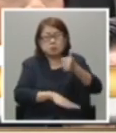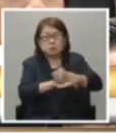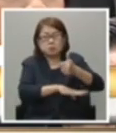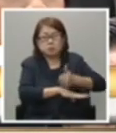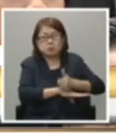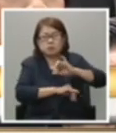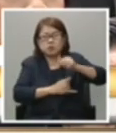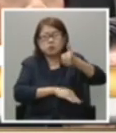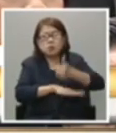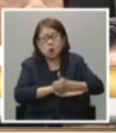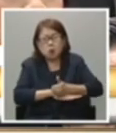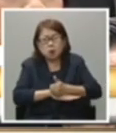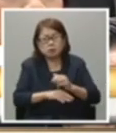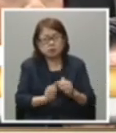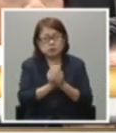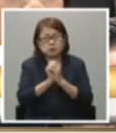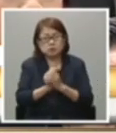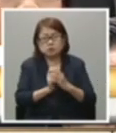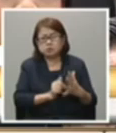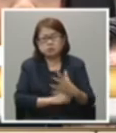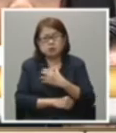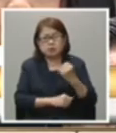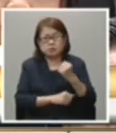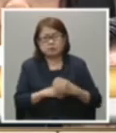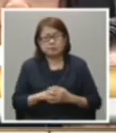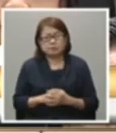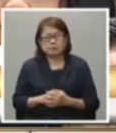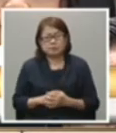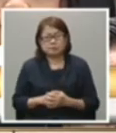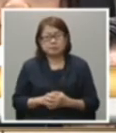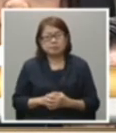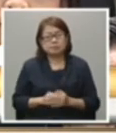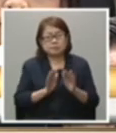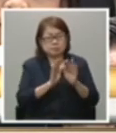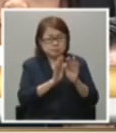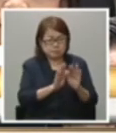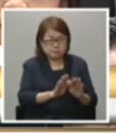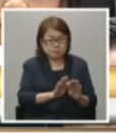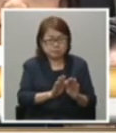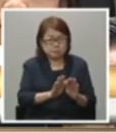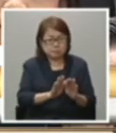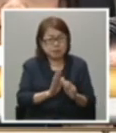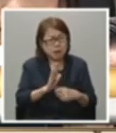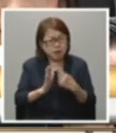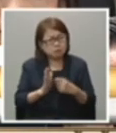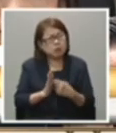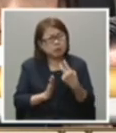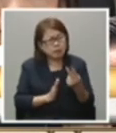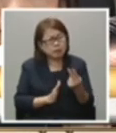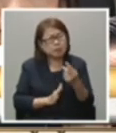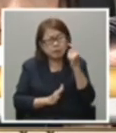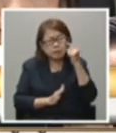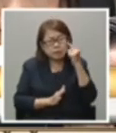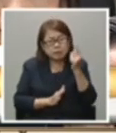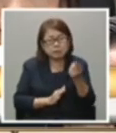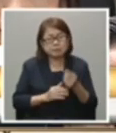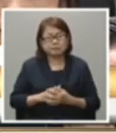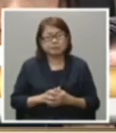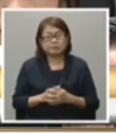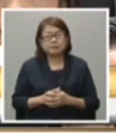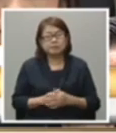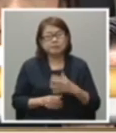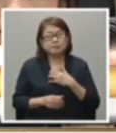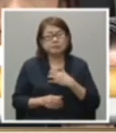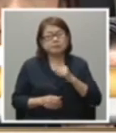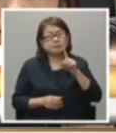ดเกือบทั้งหมดนะคะอันนี้คือดิฉันอยากฝากข้อสังเกตไว้ ดิฉันอยาก